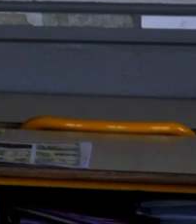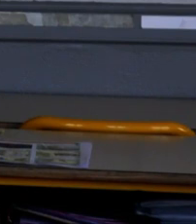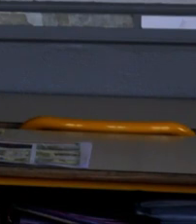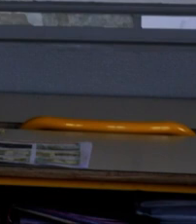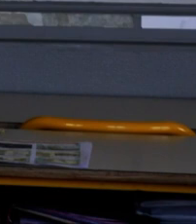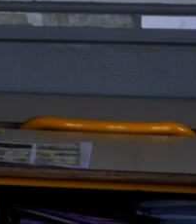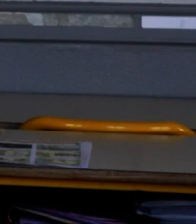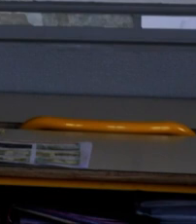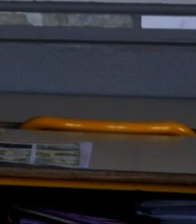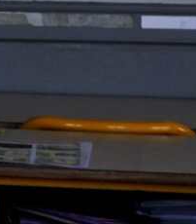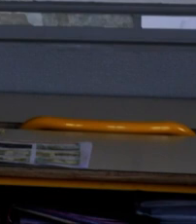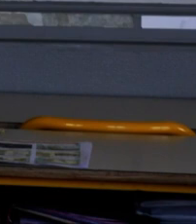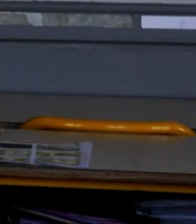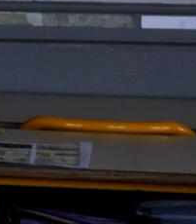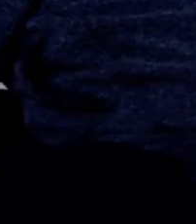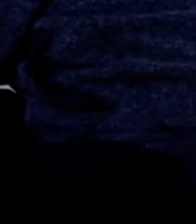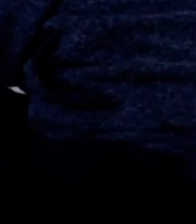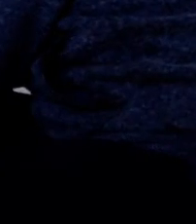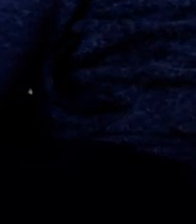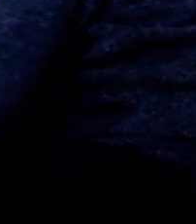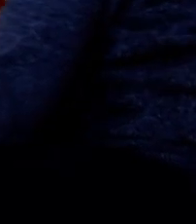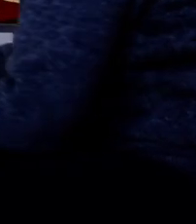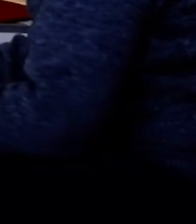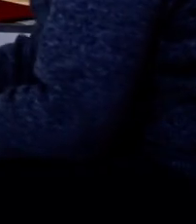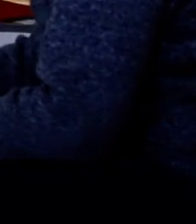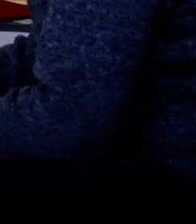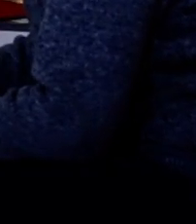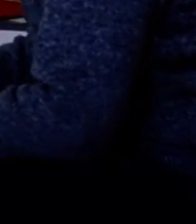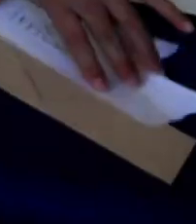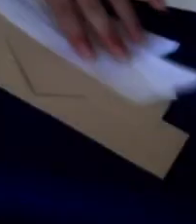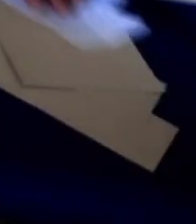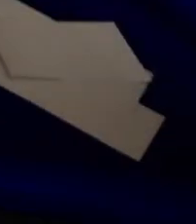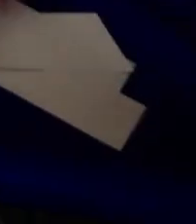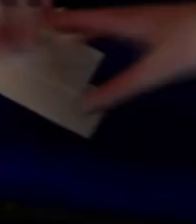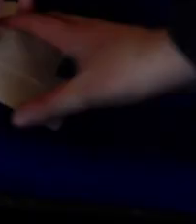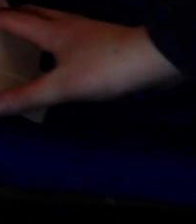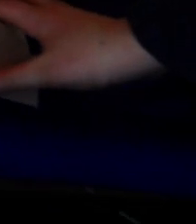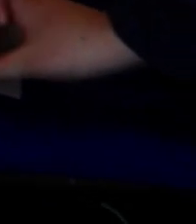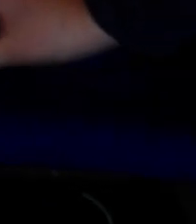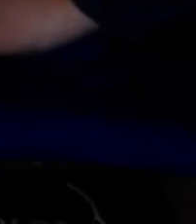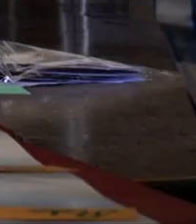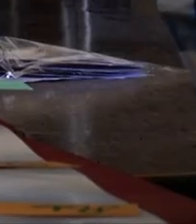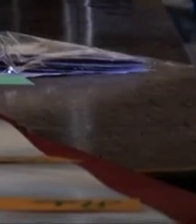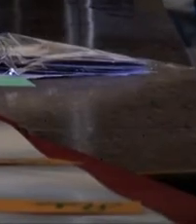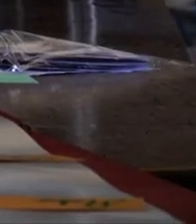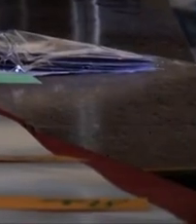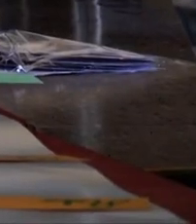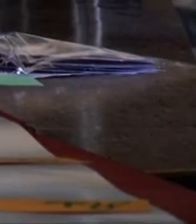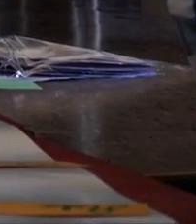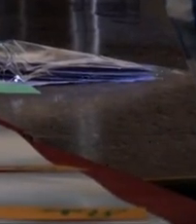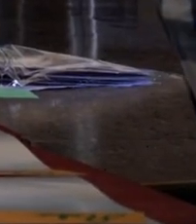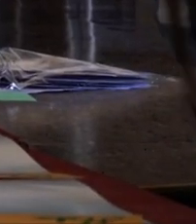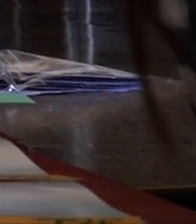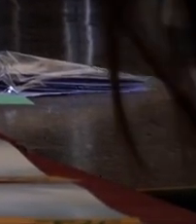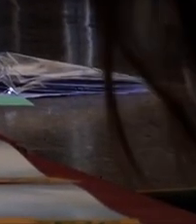nous a intéressé dans le projet Mémé ton pige. Donc vous avez déjà tous vos brouillons qu'on avait rédigés en classe et là